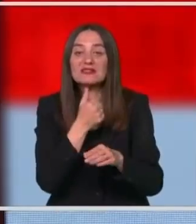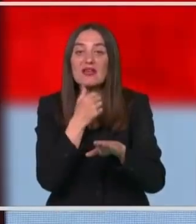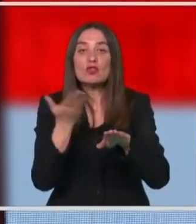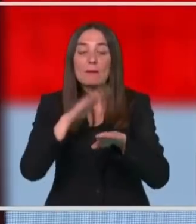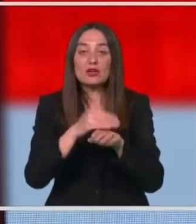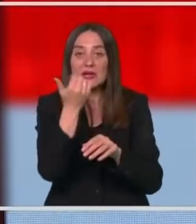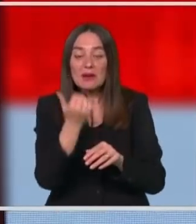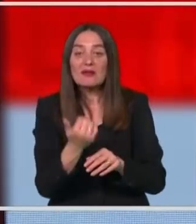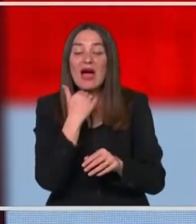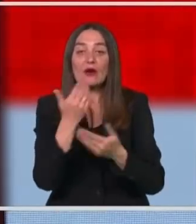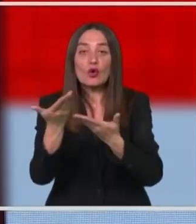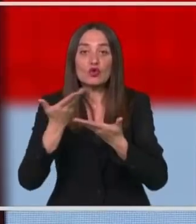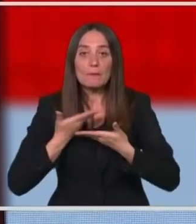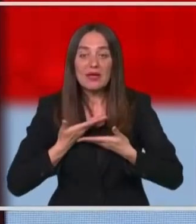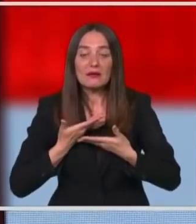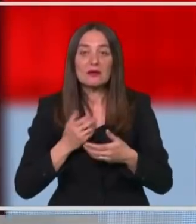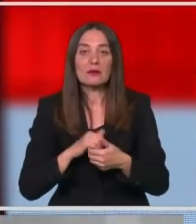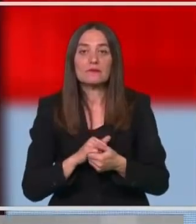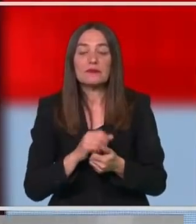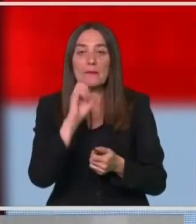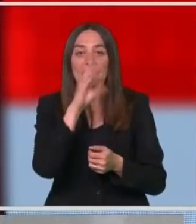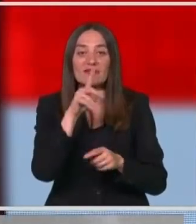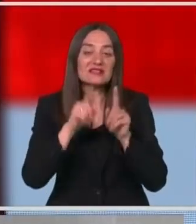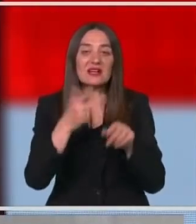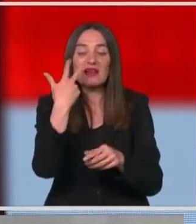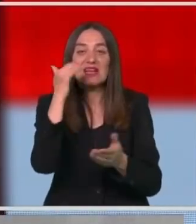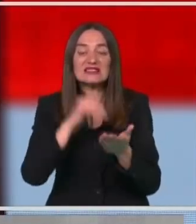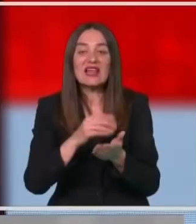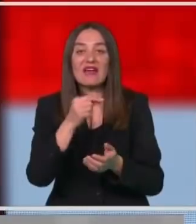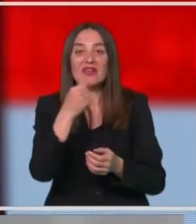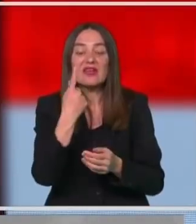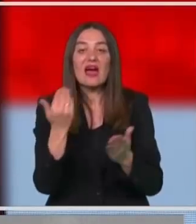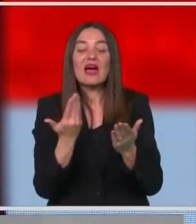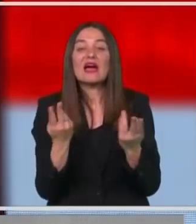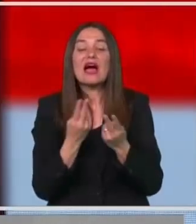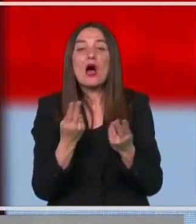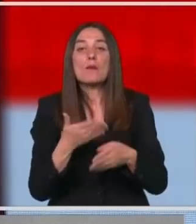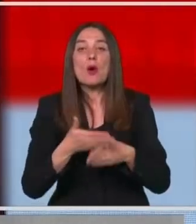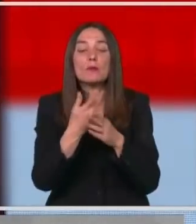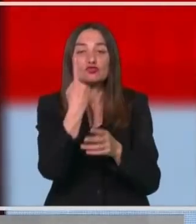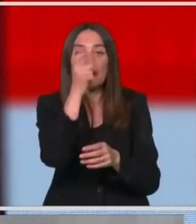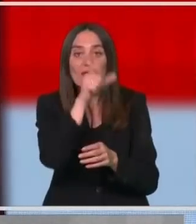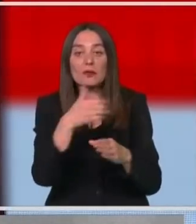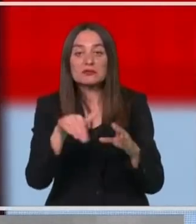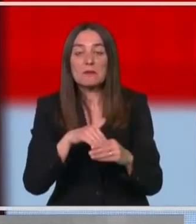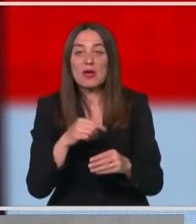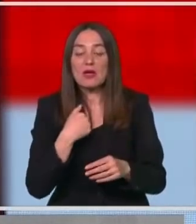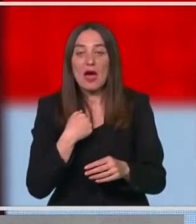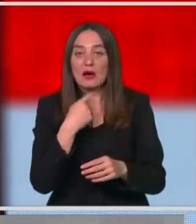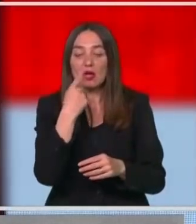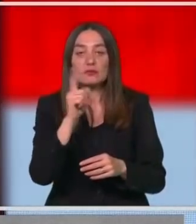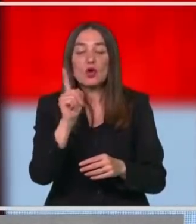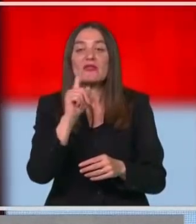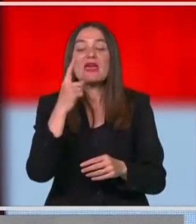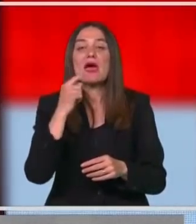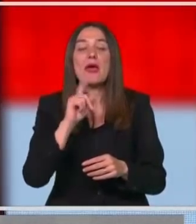na plate i ako dobijete 15 ili 30 hiljada dinara kao pomoć po zaposlenom, onda je sad, ne mogu ja da kažem da to nije